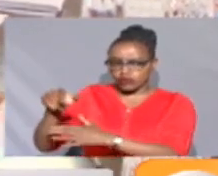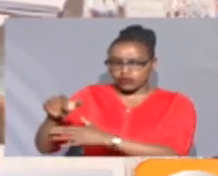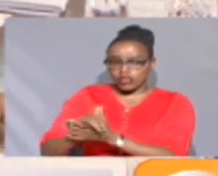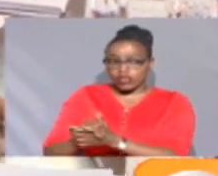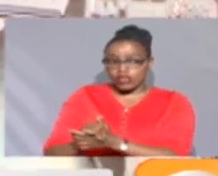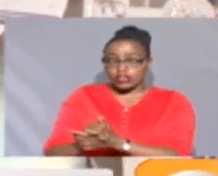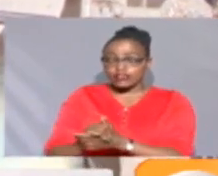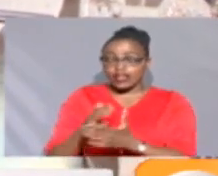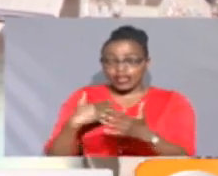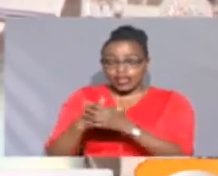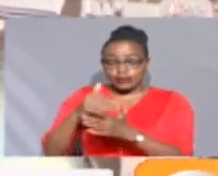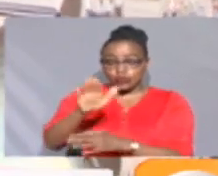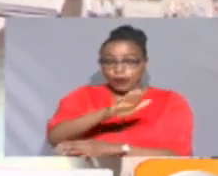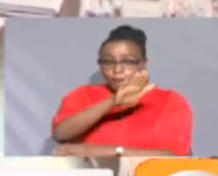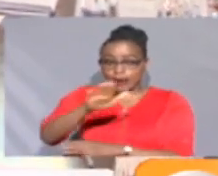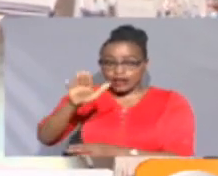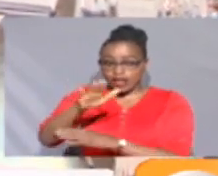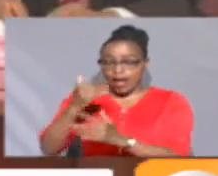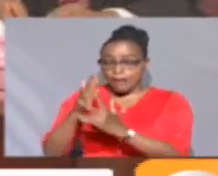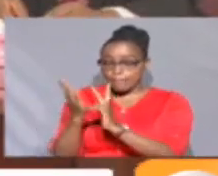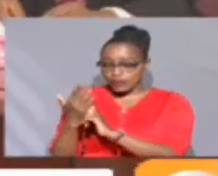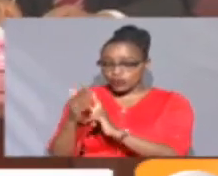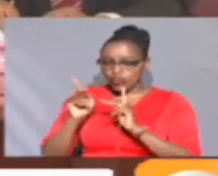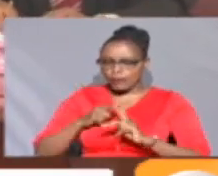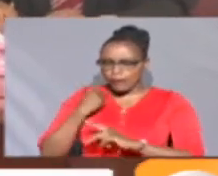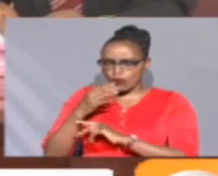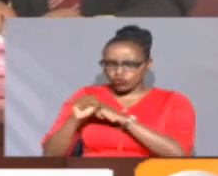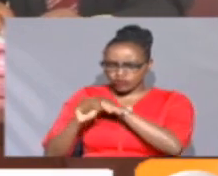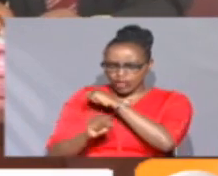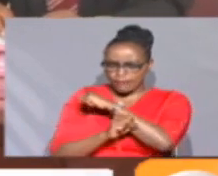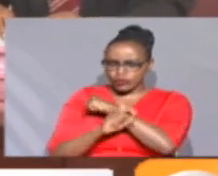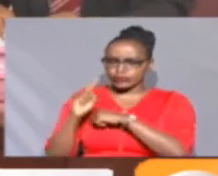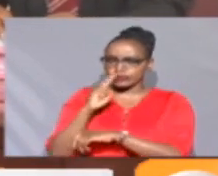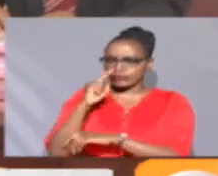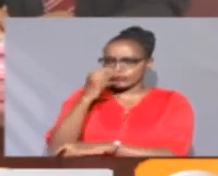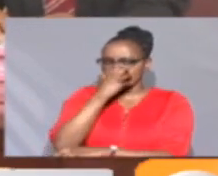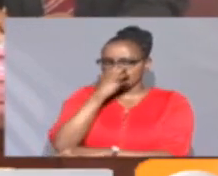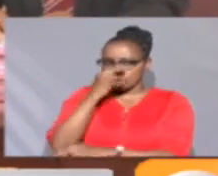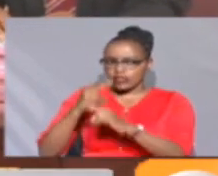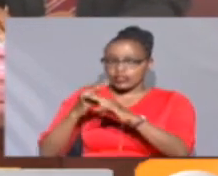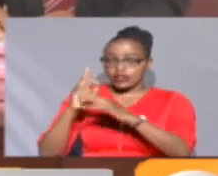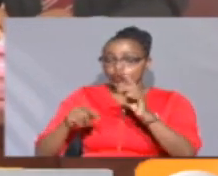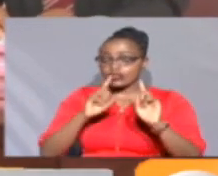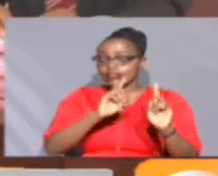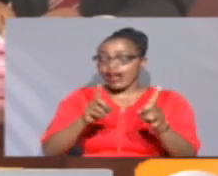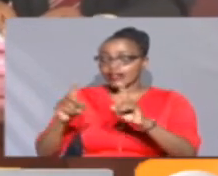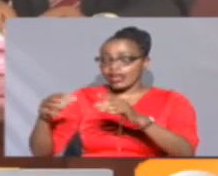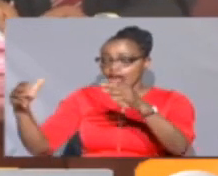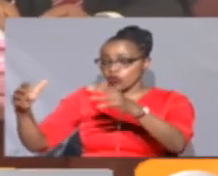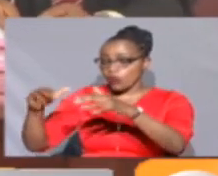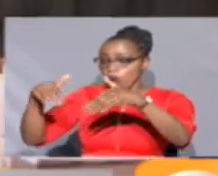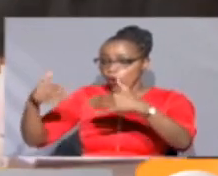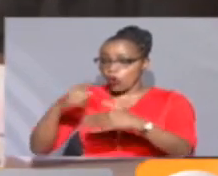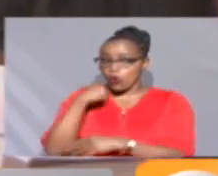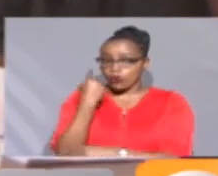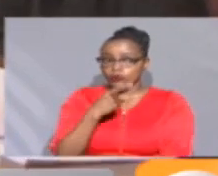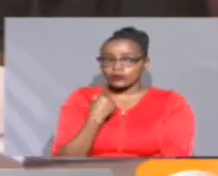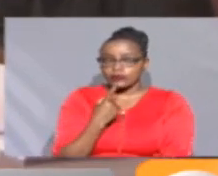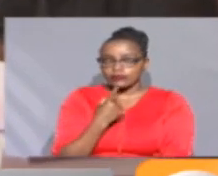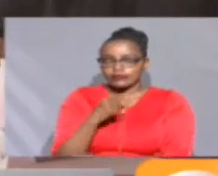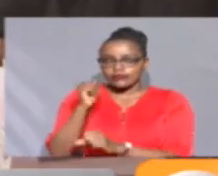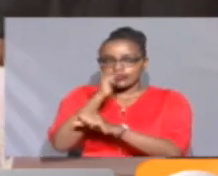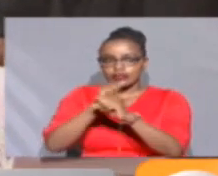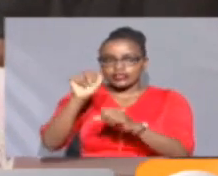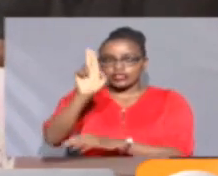iliyopenyeza hadi bungeni kati ya wafuasi sugu wa naibu rais William Ruto almaarufu Tanga Tanga na wale wanaomuunga mkono Rais